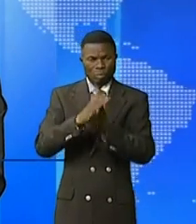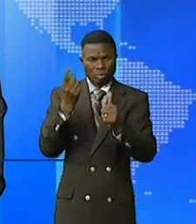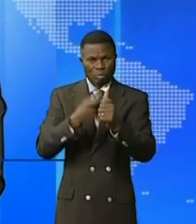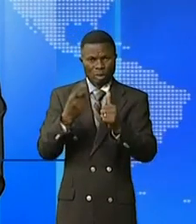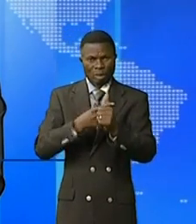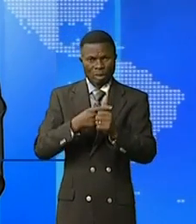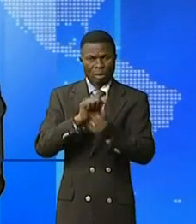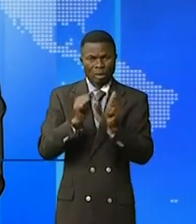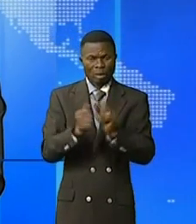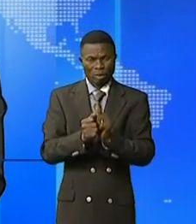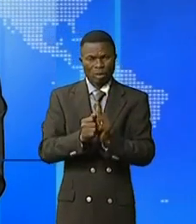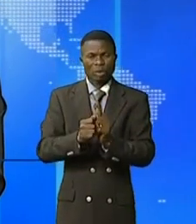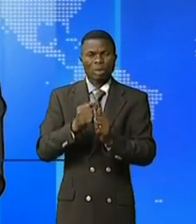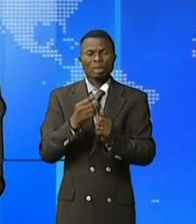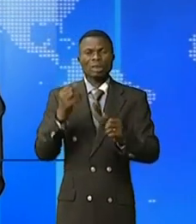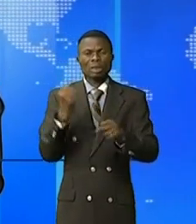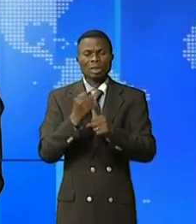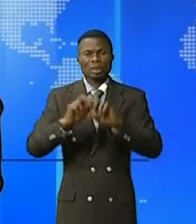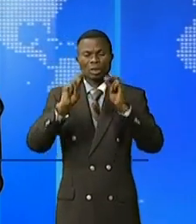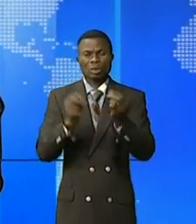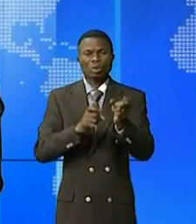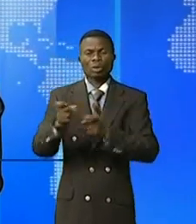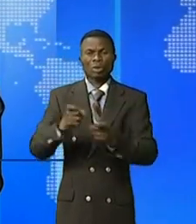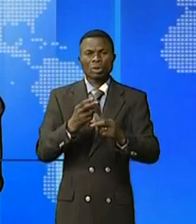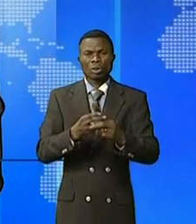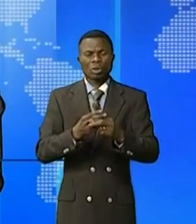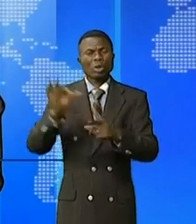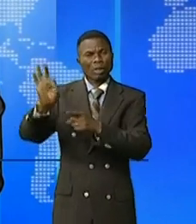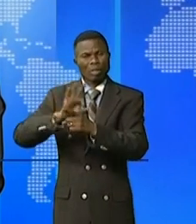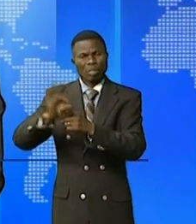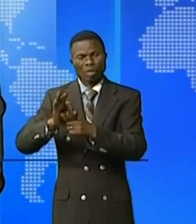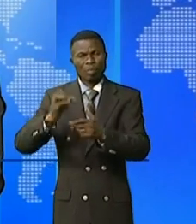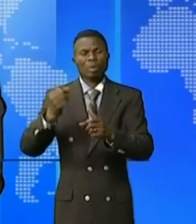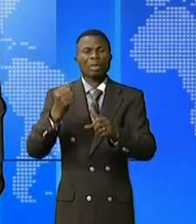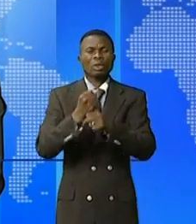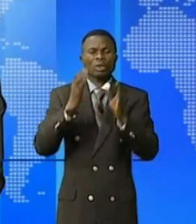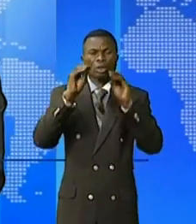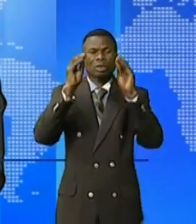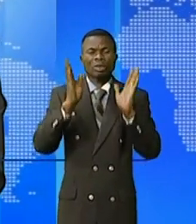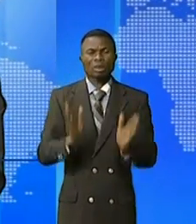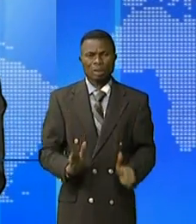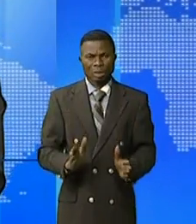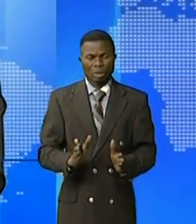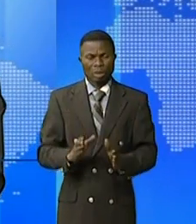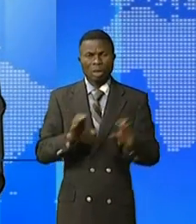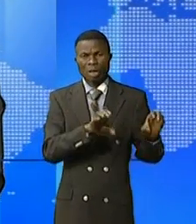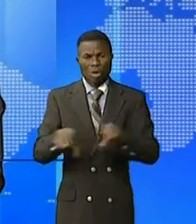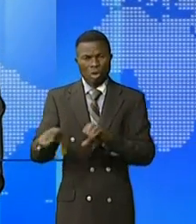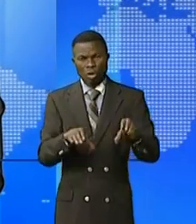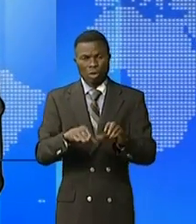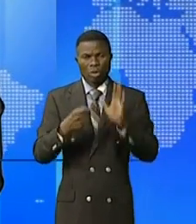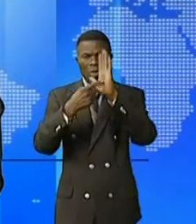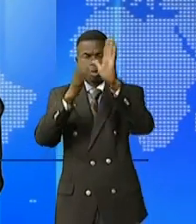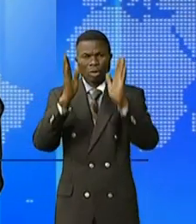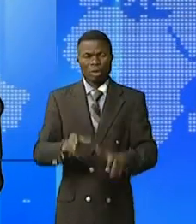sur l'institutionnalisation du cycle de gestion et de la formation des formateurs. La cérémonie a été présidée par le représentant